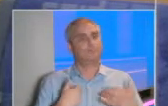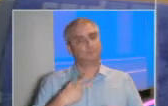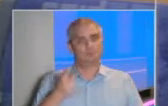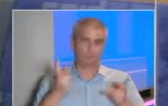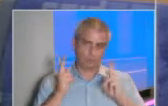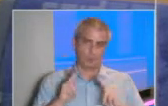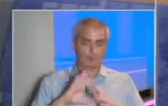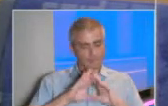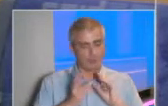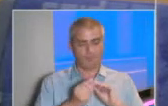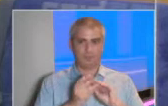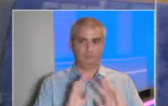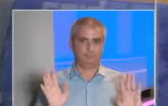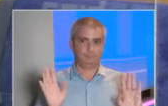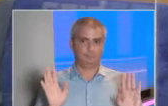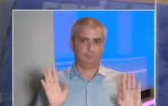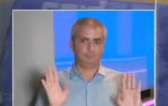נוכל להשלים את התהליך.